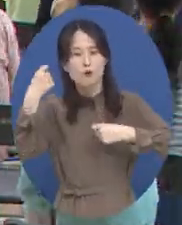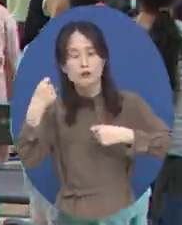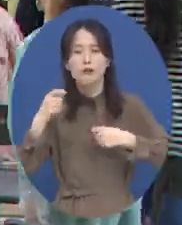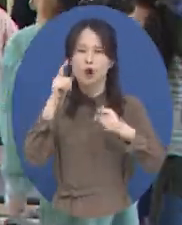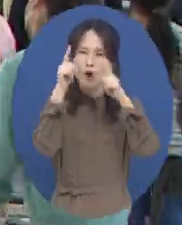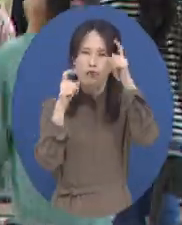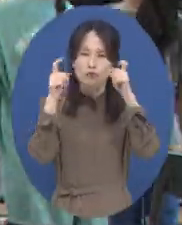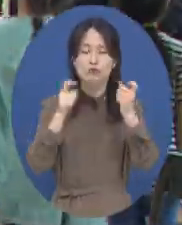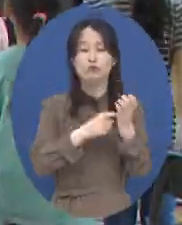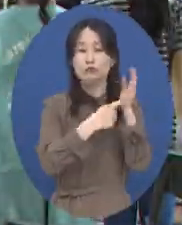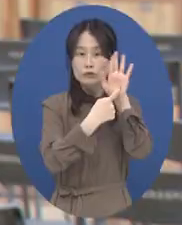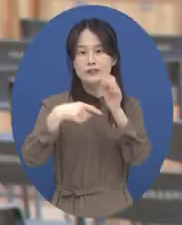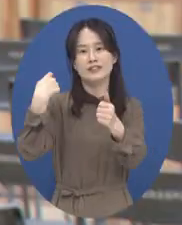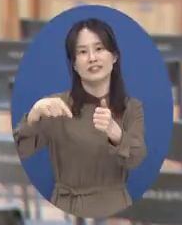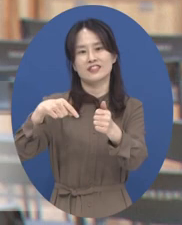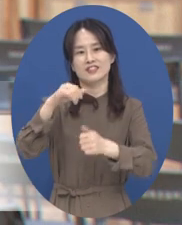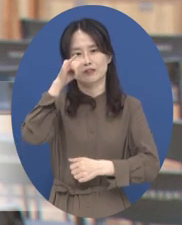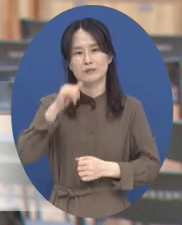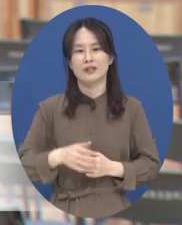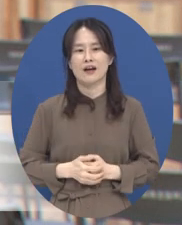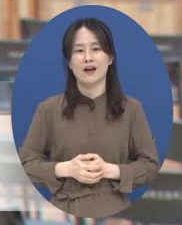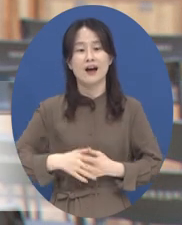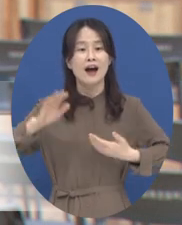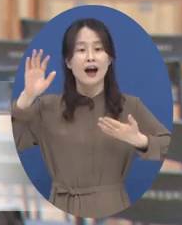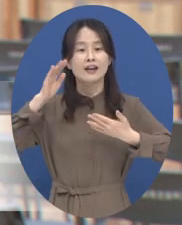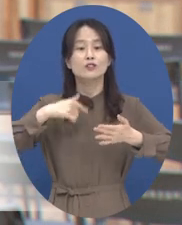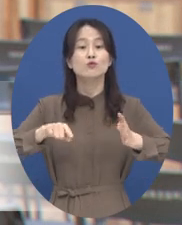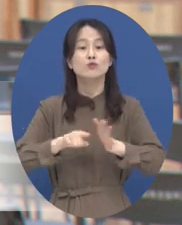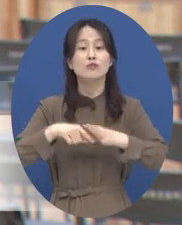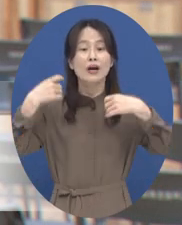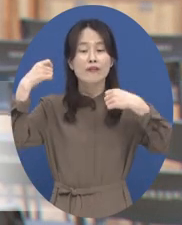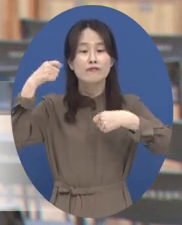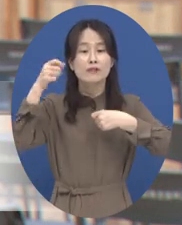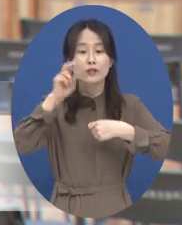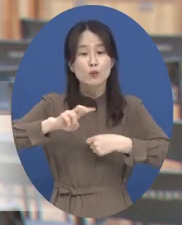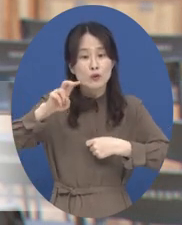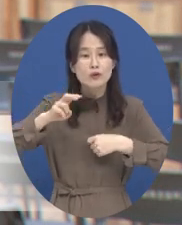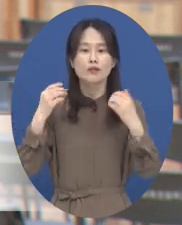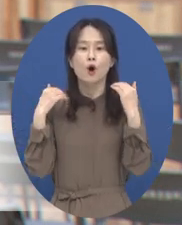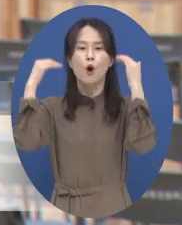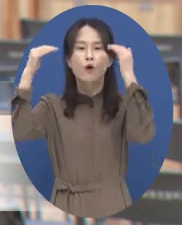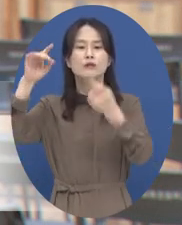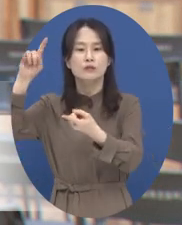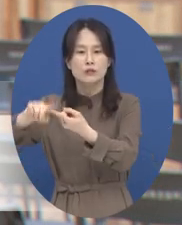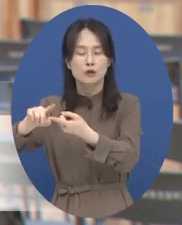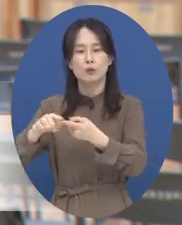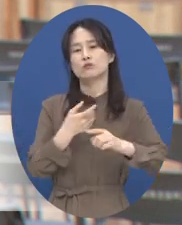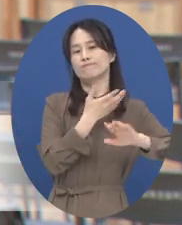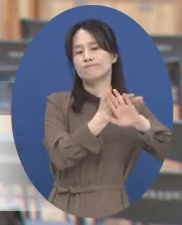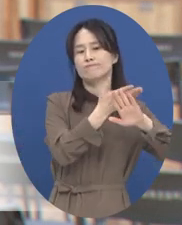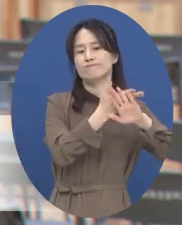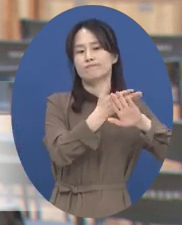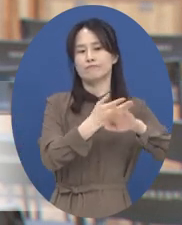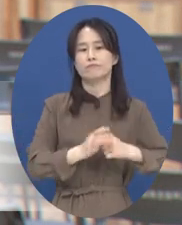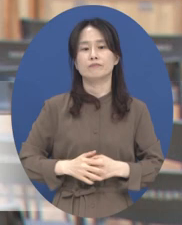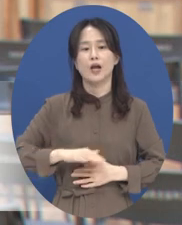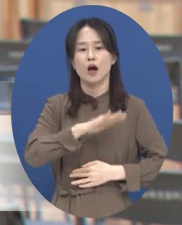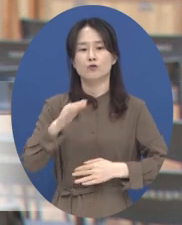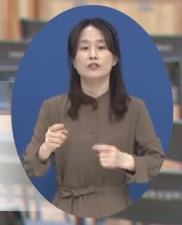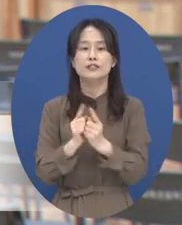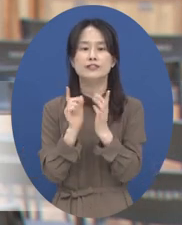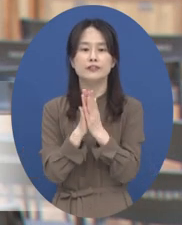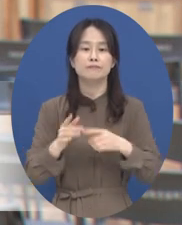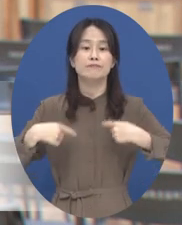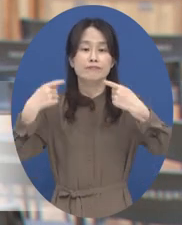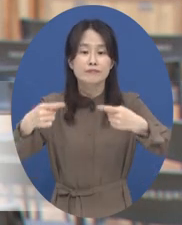표정으로 표현해냅니다. Performing for children and students is very different from performing